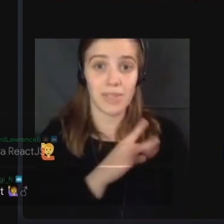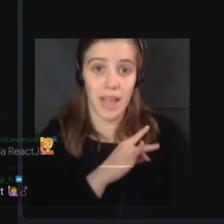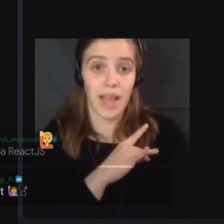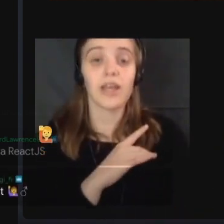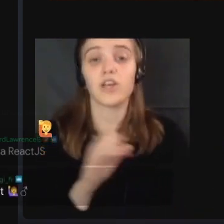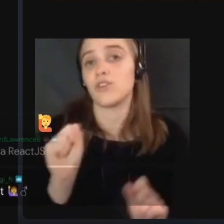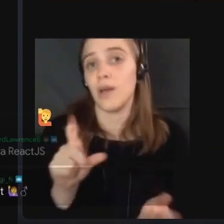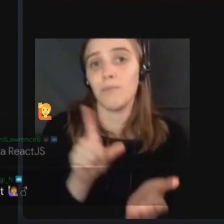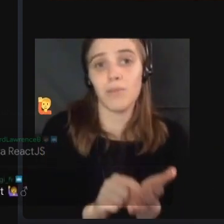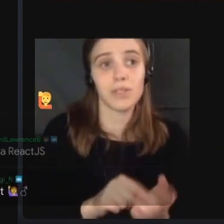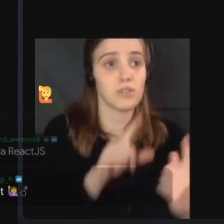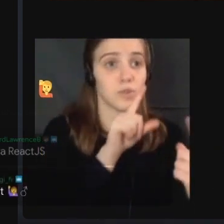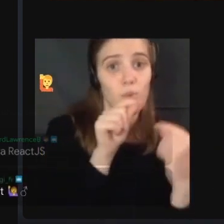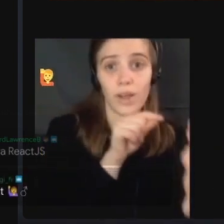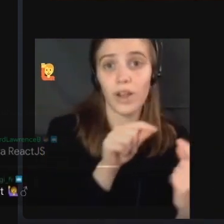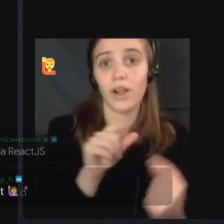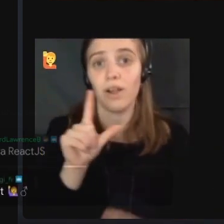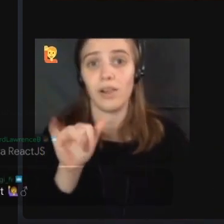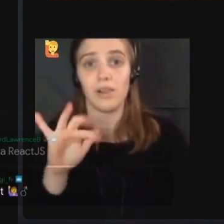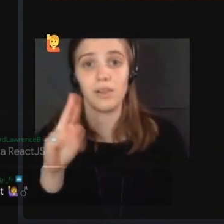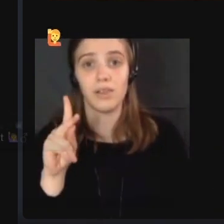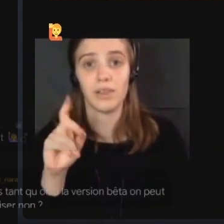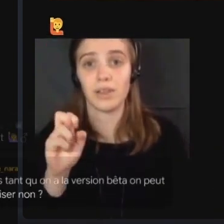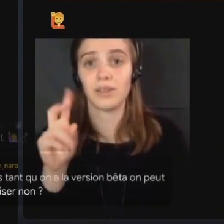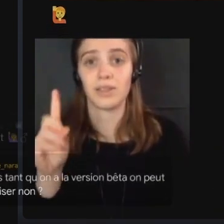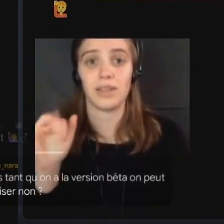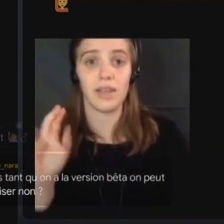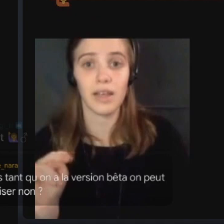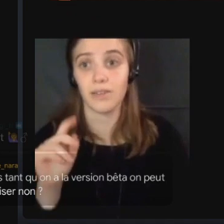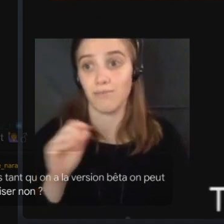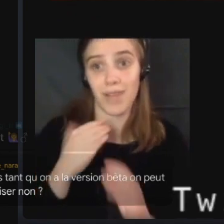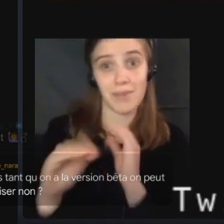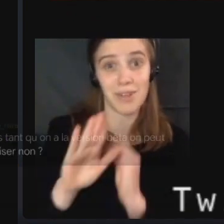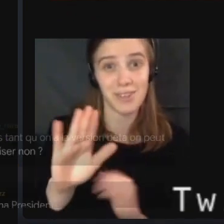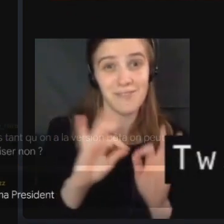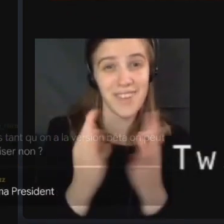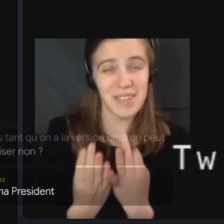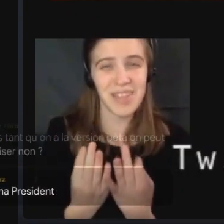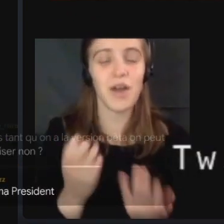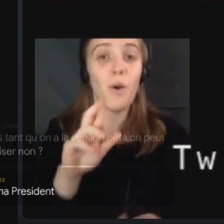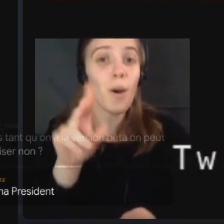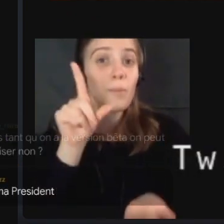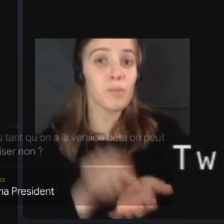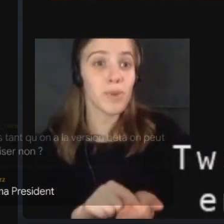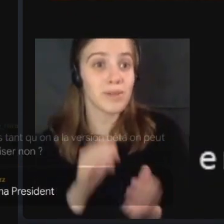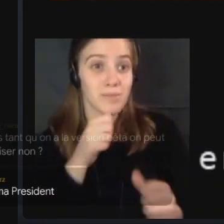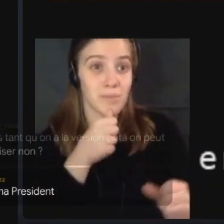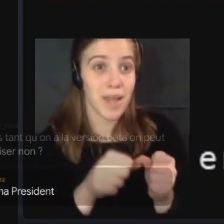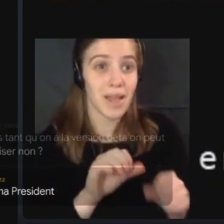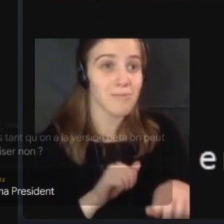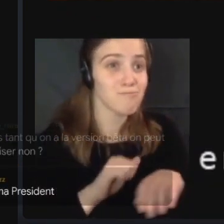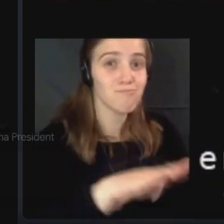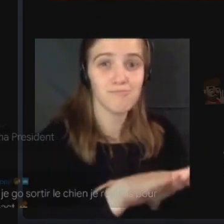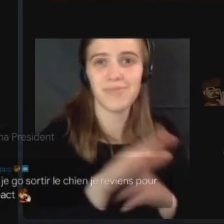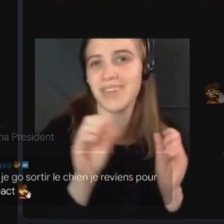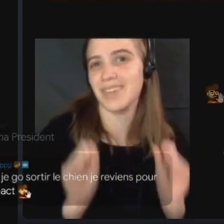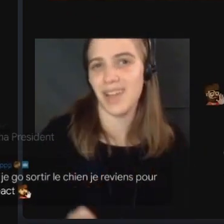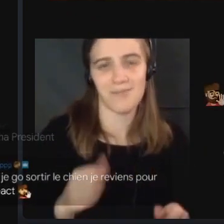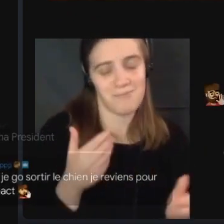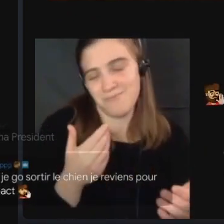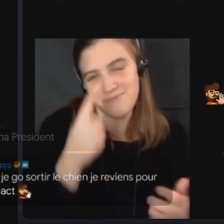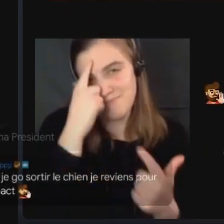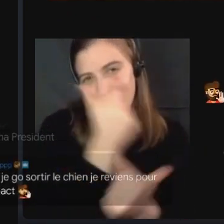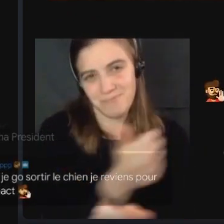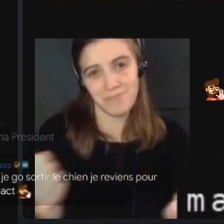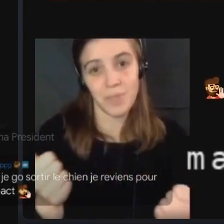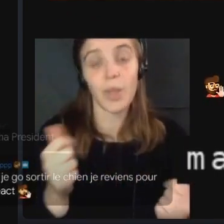distanciel, LinkedIn, exactement. Instagram, in an email to your family. Maybe you want to print it out and like mail it with a stamp and stuff. Whatever you'd like. But just be sure Tant